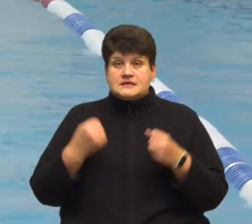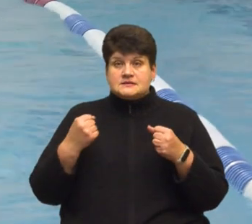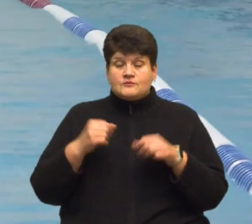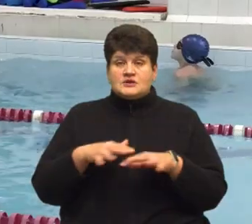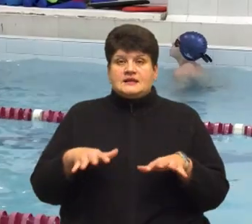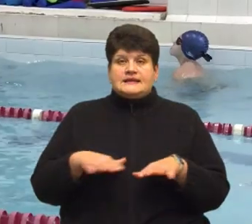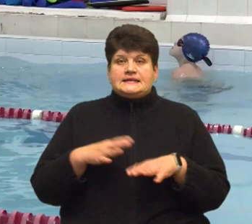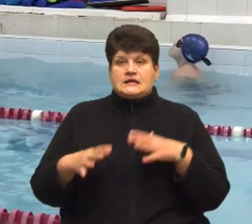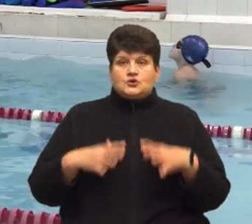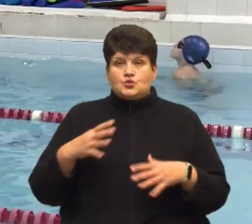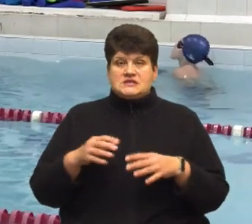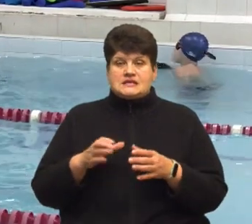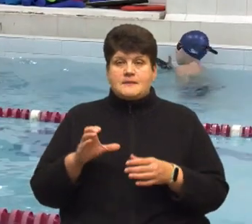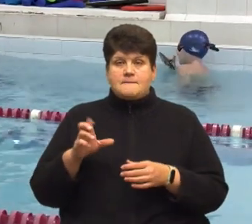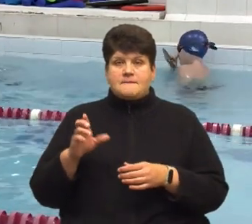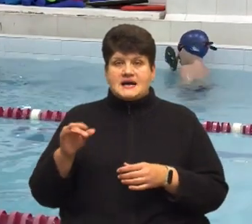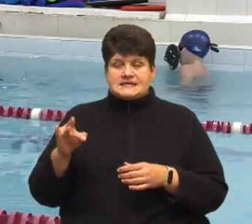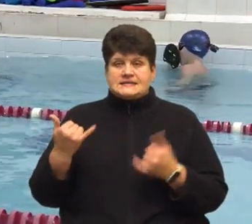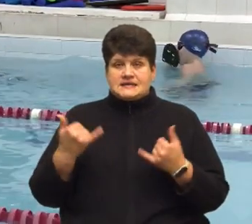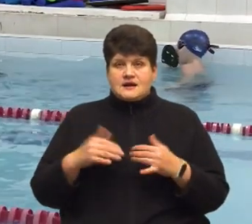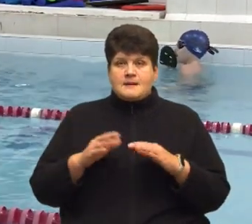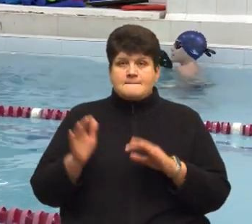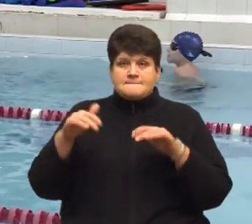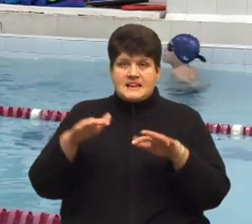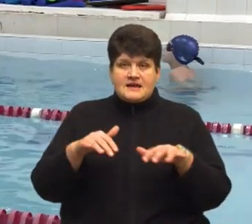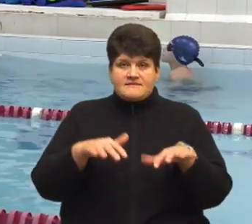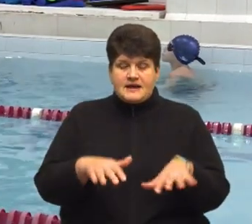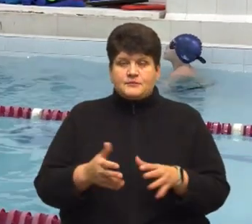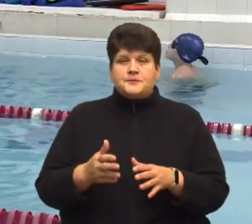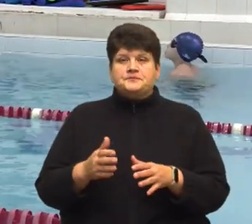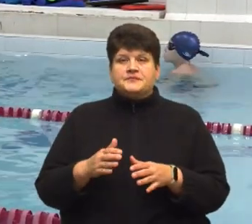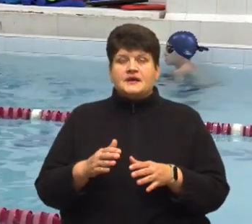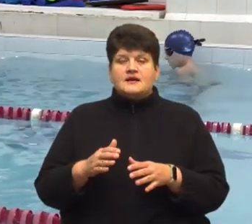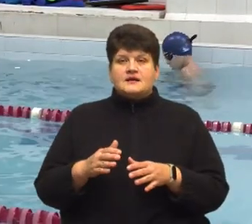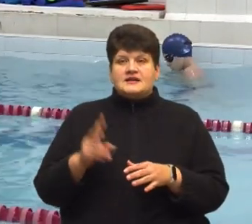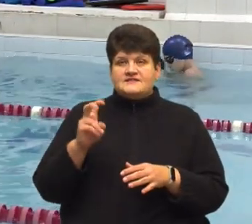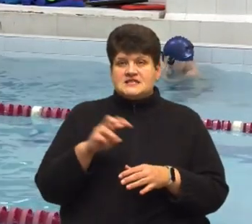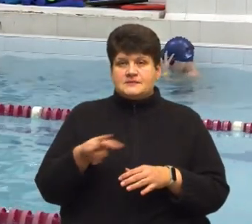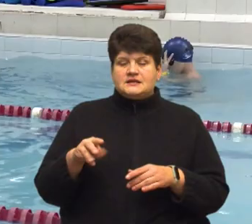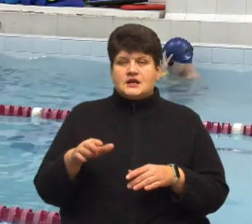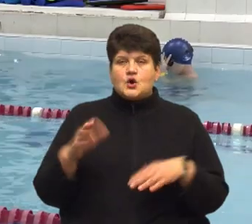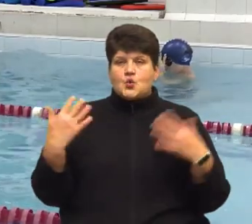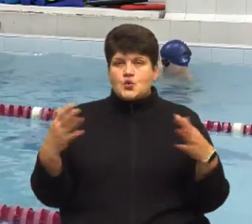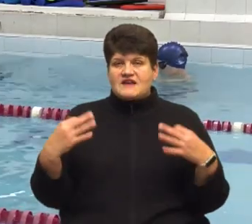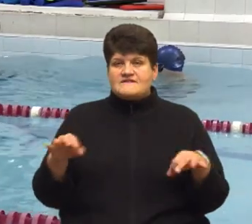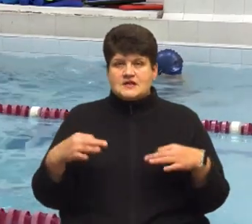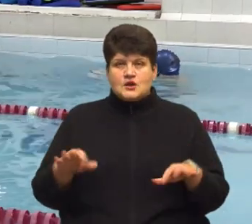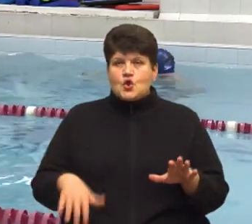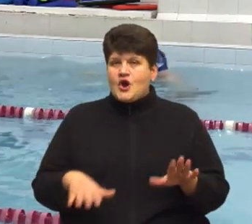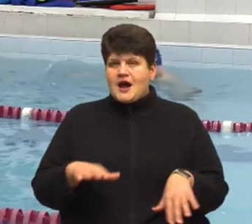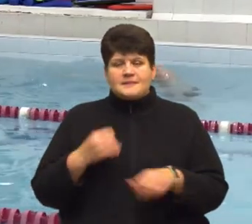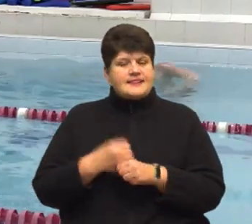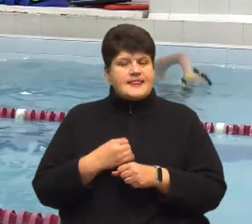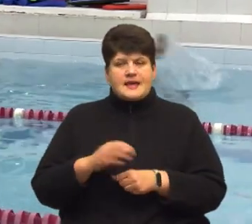басейні зараз пливемо 200 м руки вільним стилем ногами не працюємо гарно